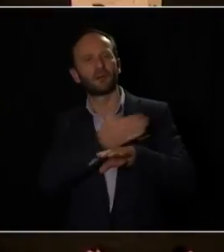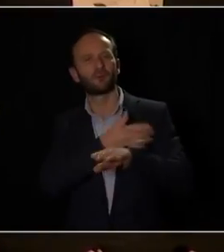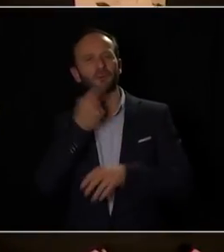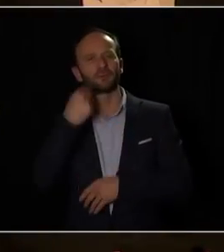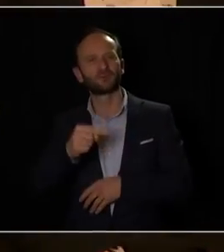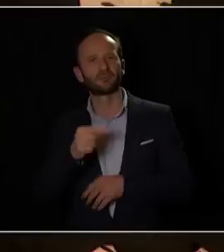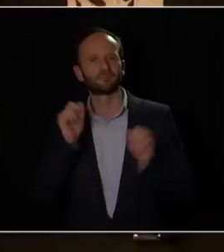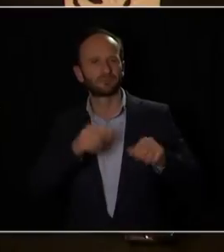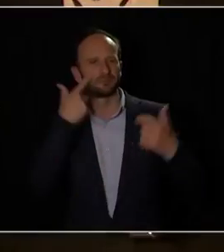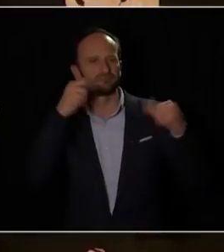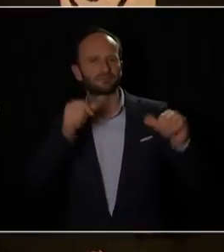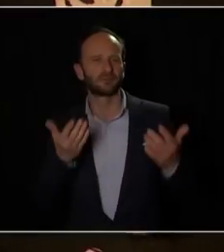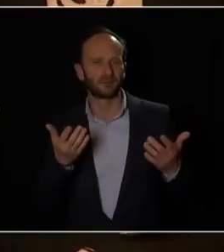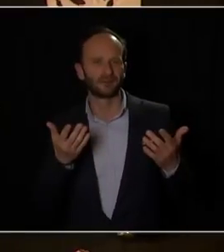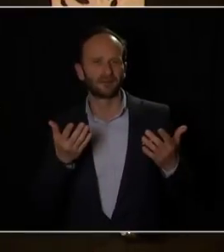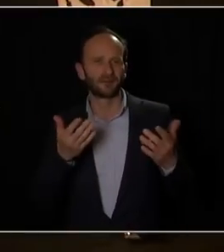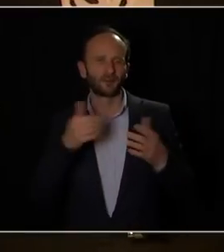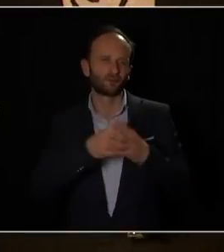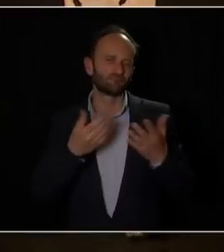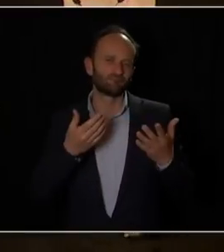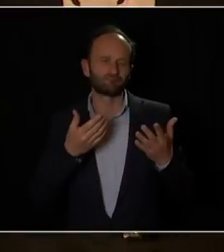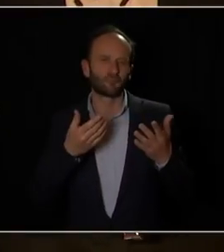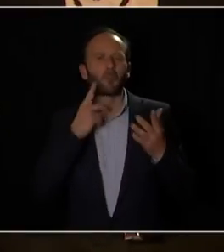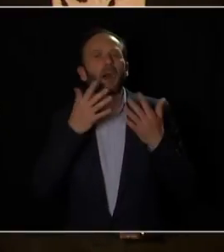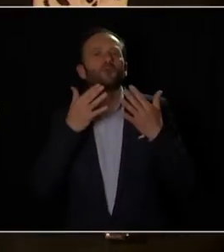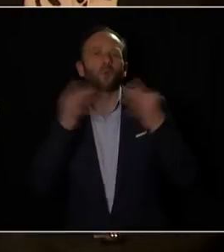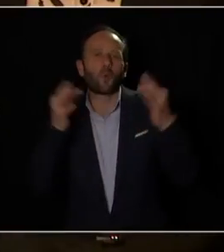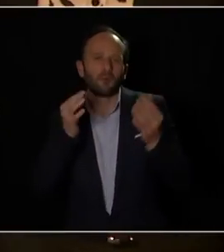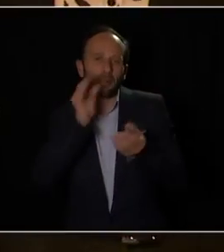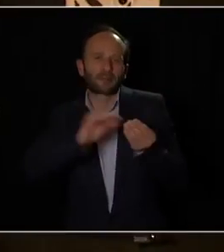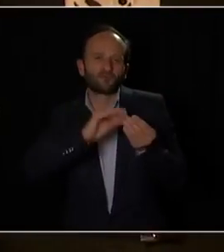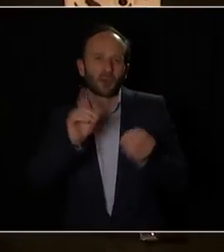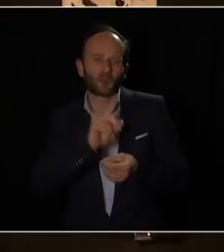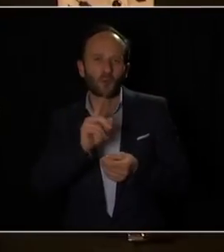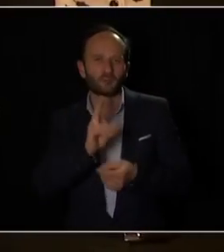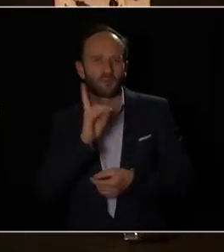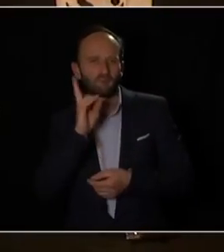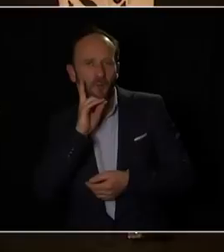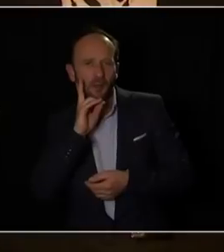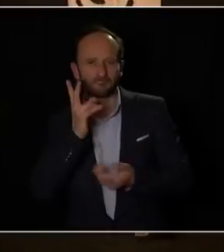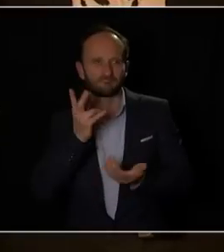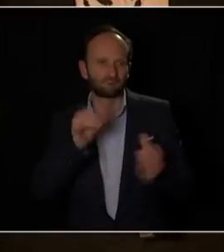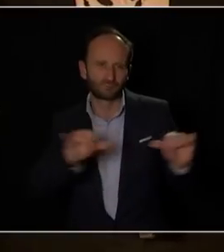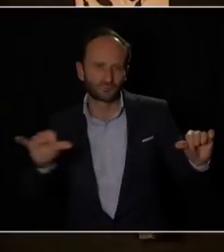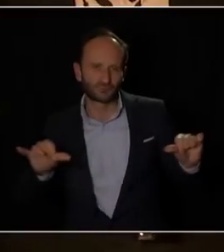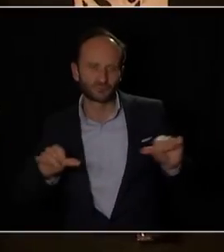souvent autour... sans en abuser, d'un verre de vin que cela se